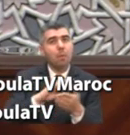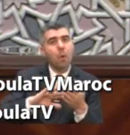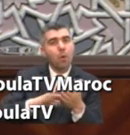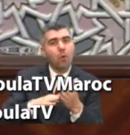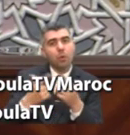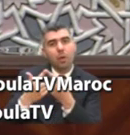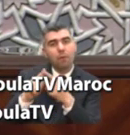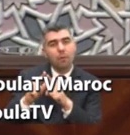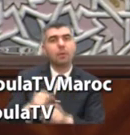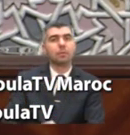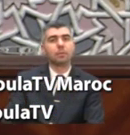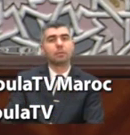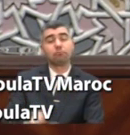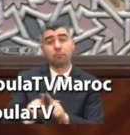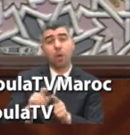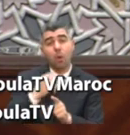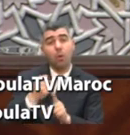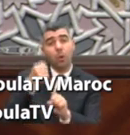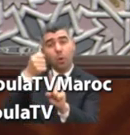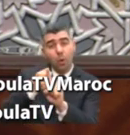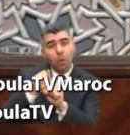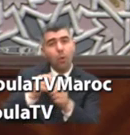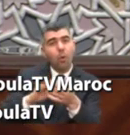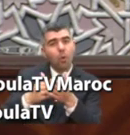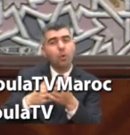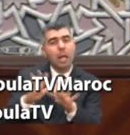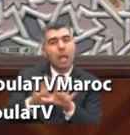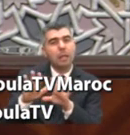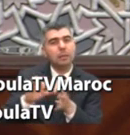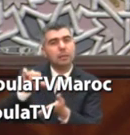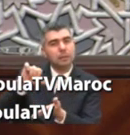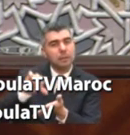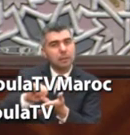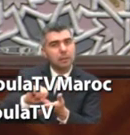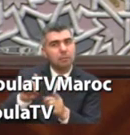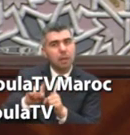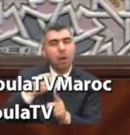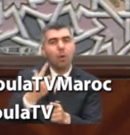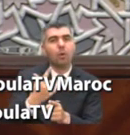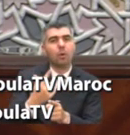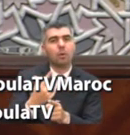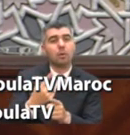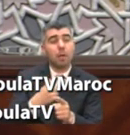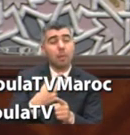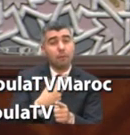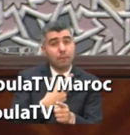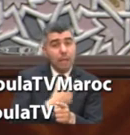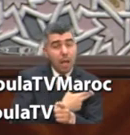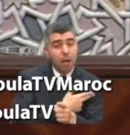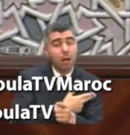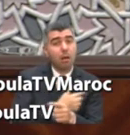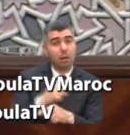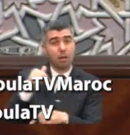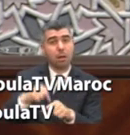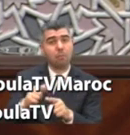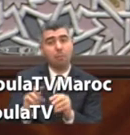وكذلك وعرفوا يعني مجموعه ديال الاعمال اشغال انزكان كان يعني القسم او البلوك ديال العمليات الجراحيه